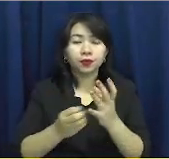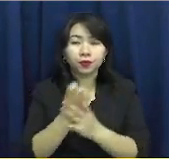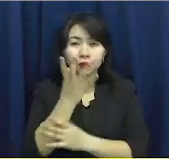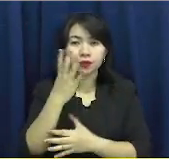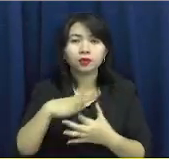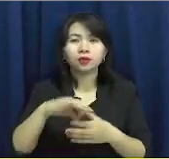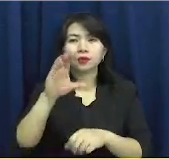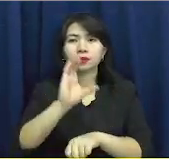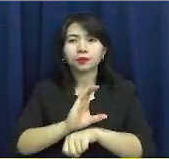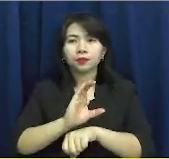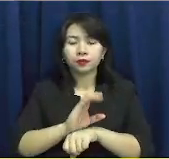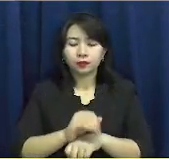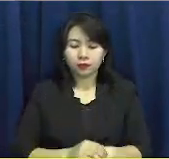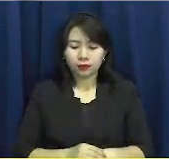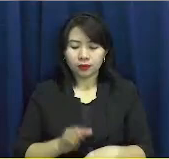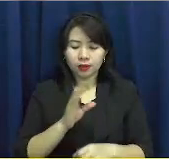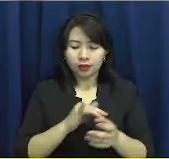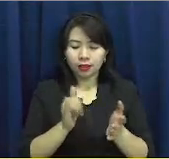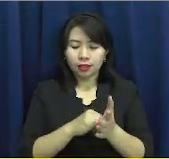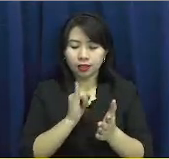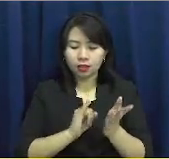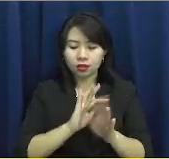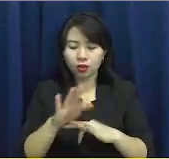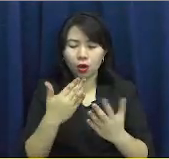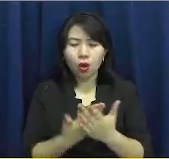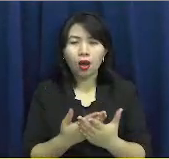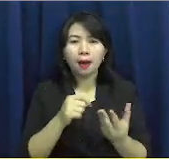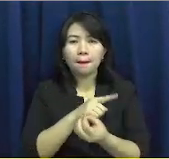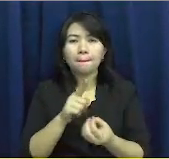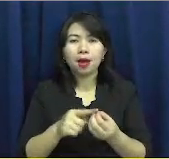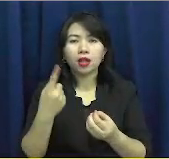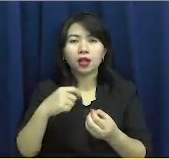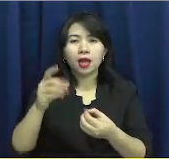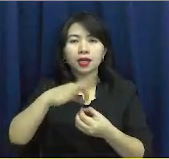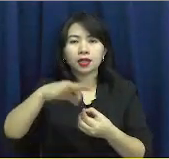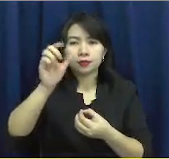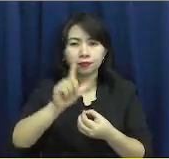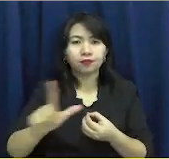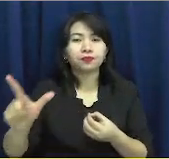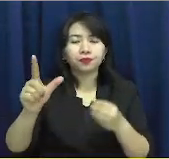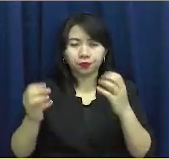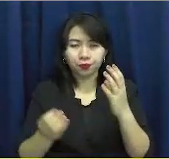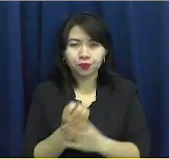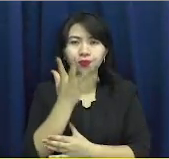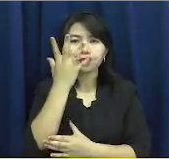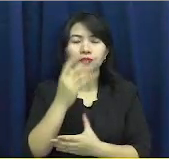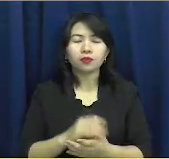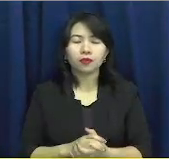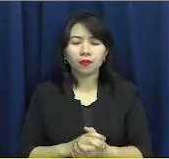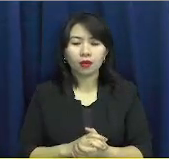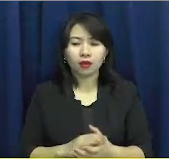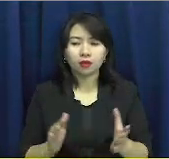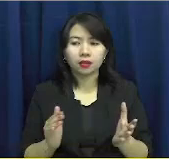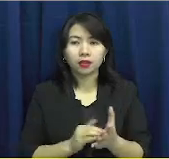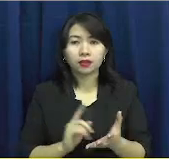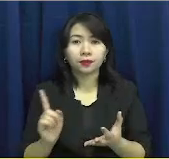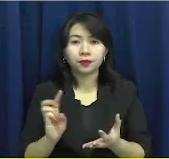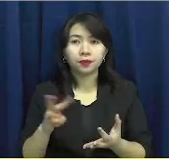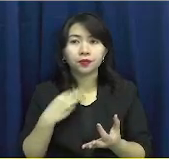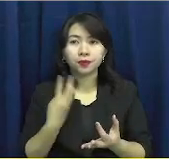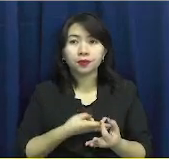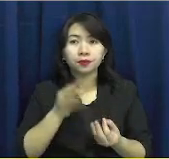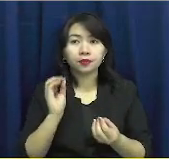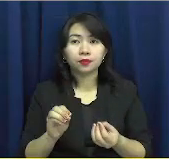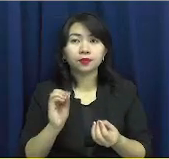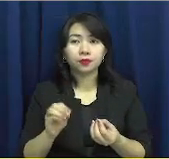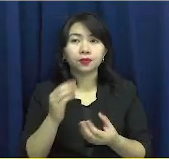the church. That's it. Which is all about the spiritual growth. You see? Mga kapatid, sabi ko nga po sa inyo eh, tignan niyo po,